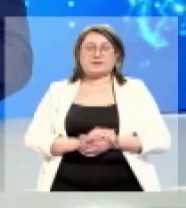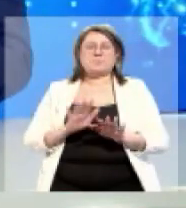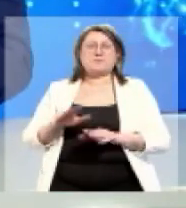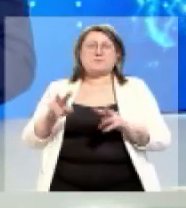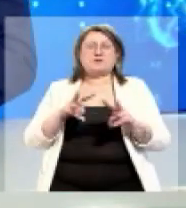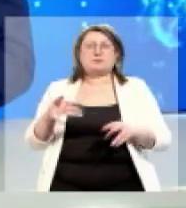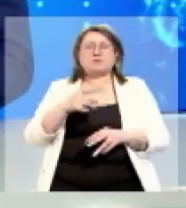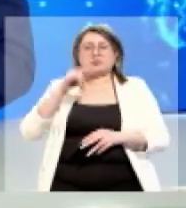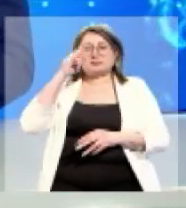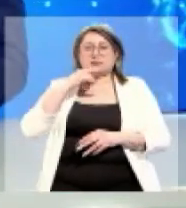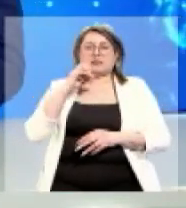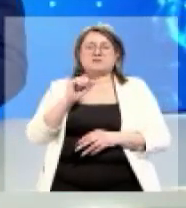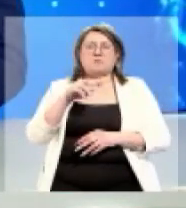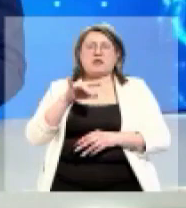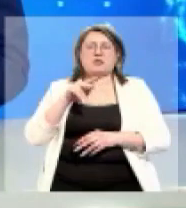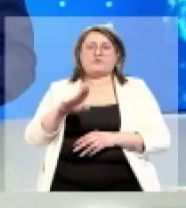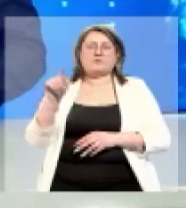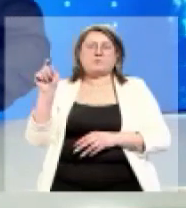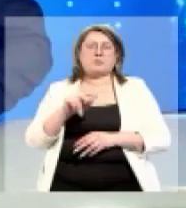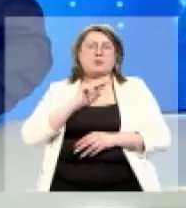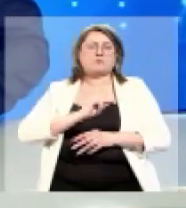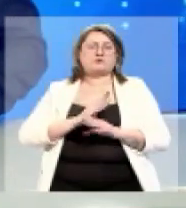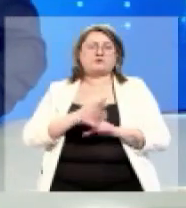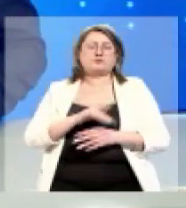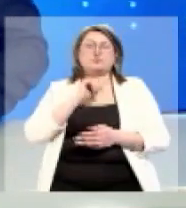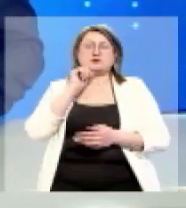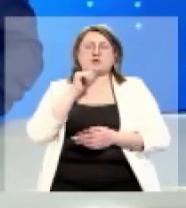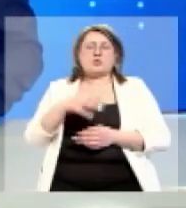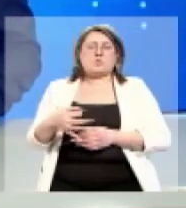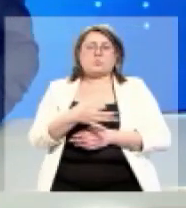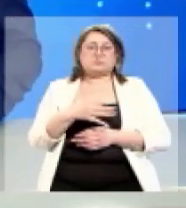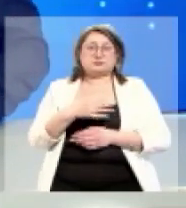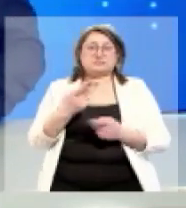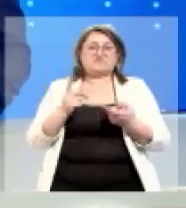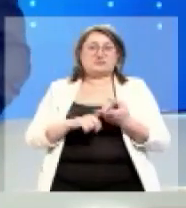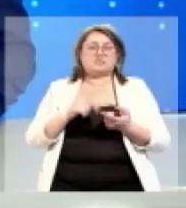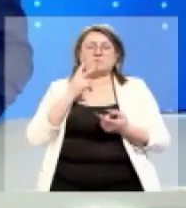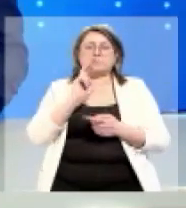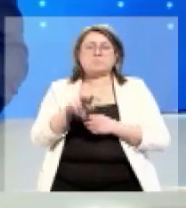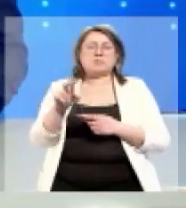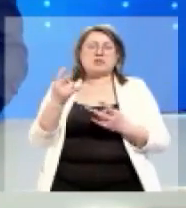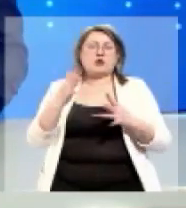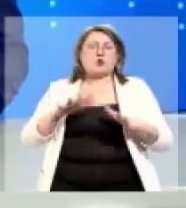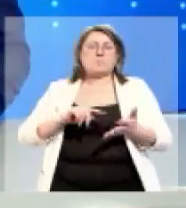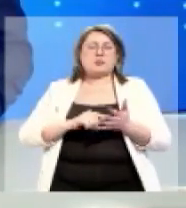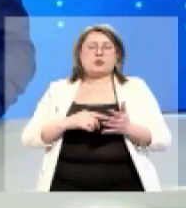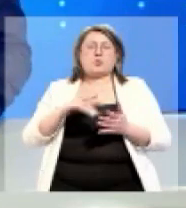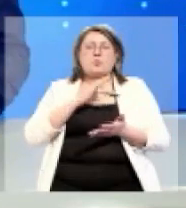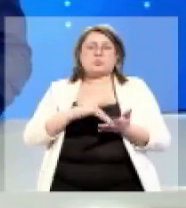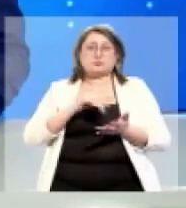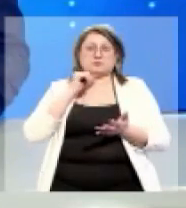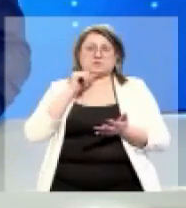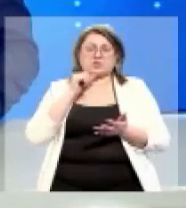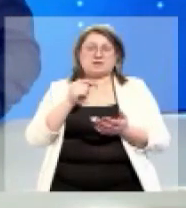Қазақстан Республикасының премьер-министрі Әлихан Смайлов Қостанай облысына жұмыс сапармен келді. Осы орайда облыс орталығындағы бірқатар